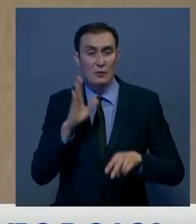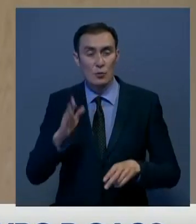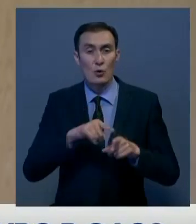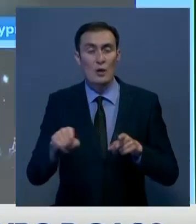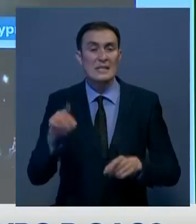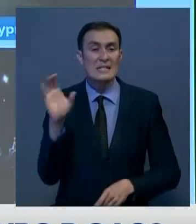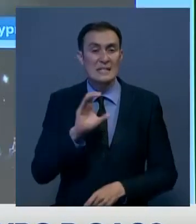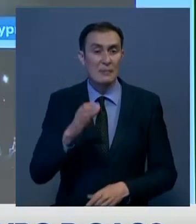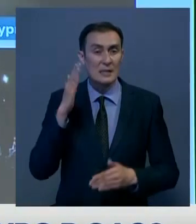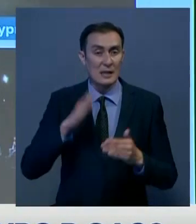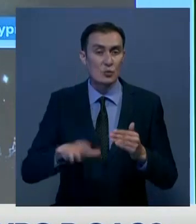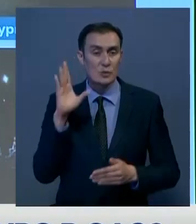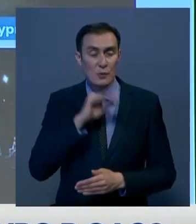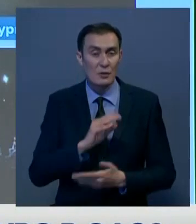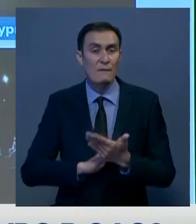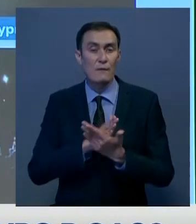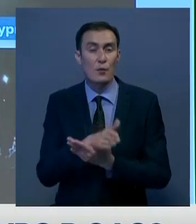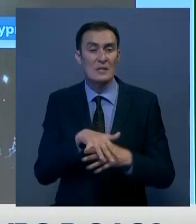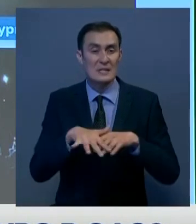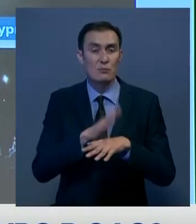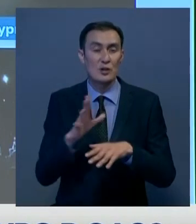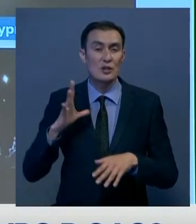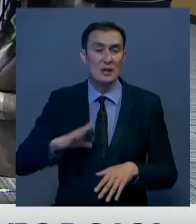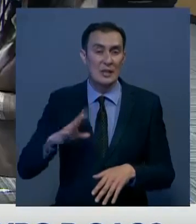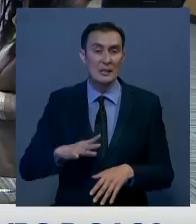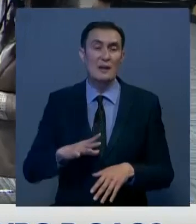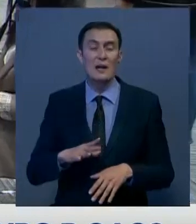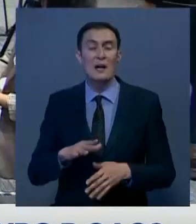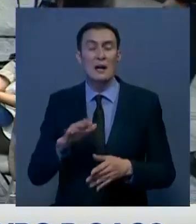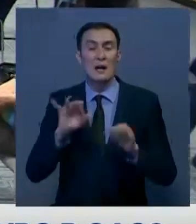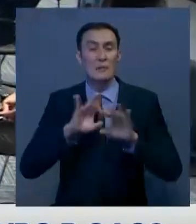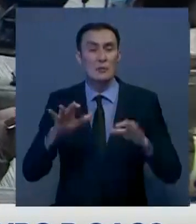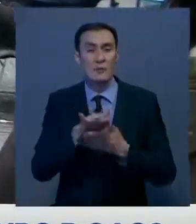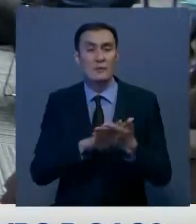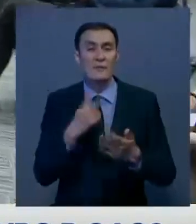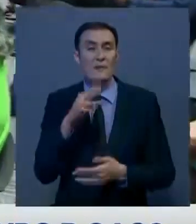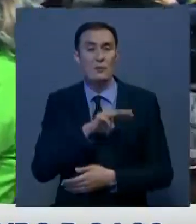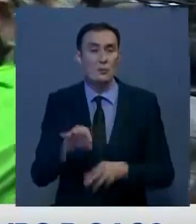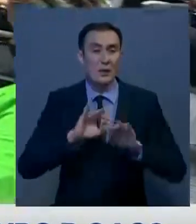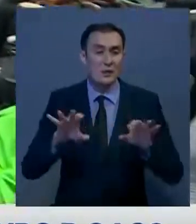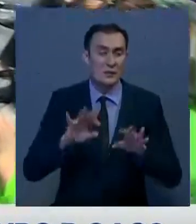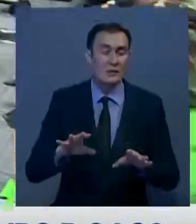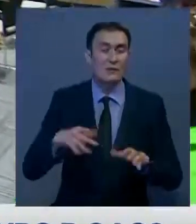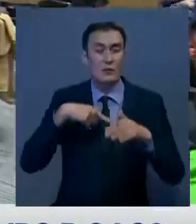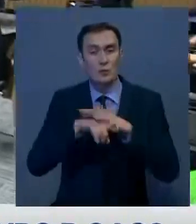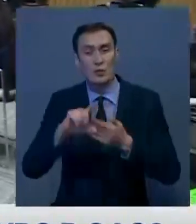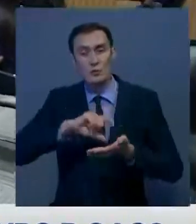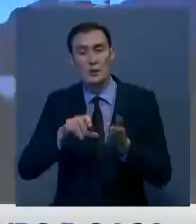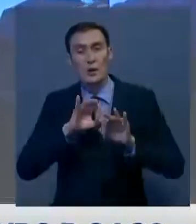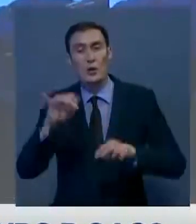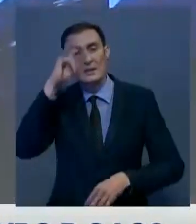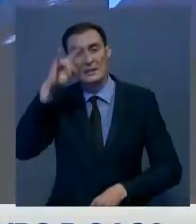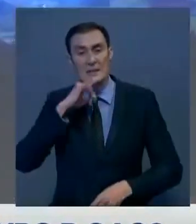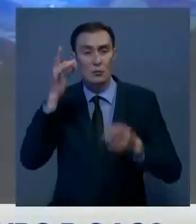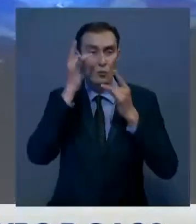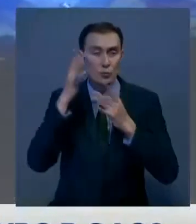завершить до конца сентября. На входе зрителей будет ждать пресс-шоу продолжительностью в 2 минуты. Зоны внутри расскажут о